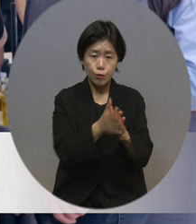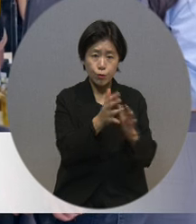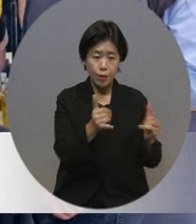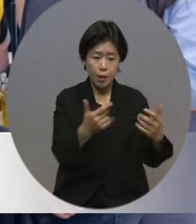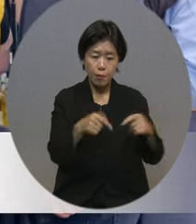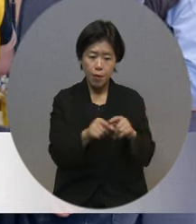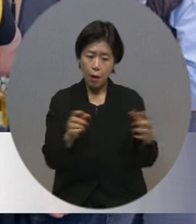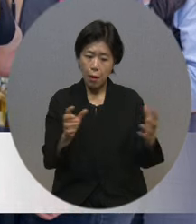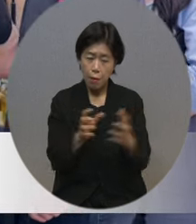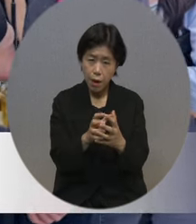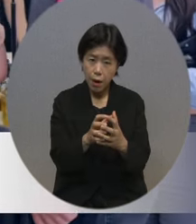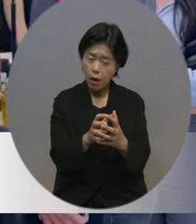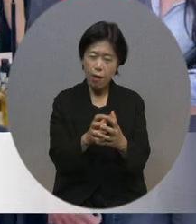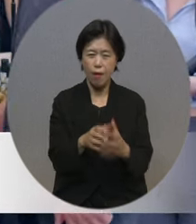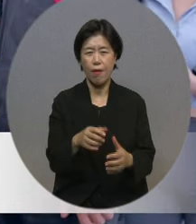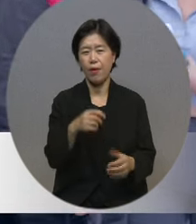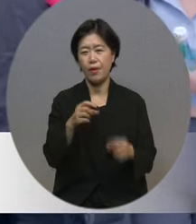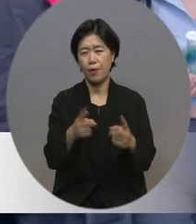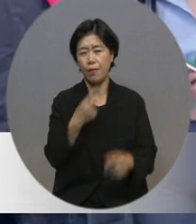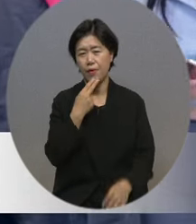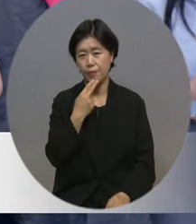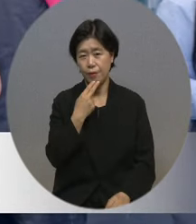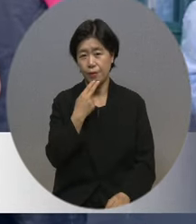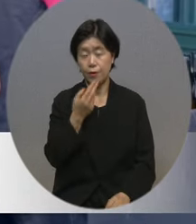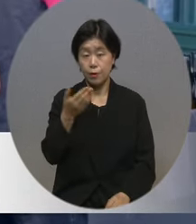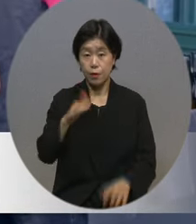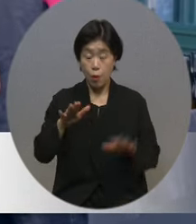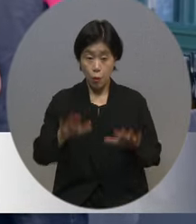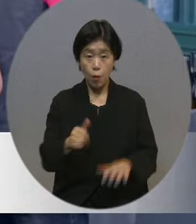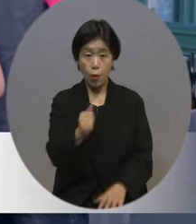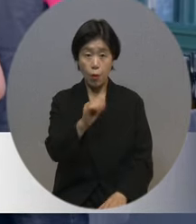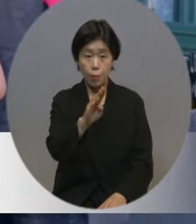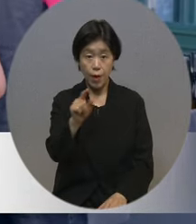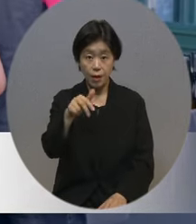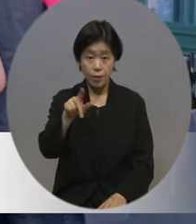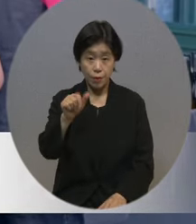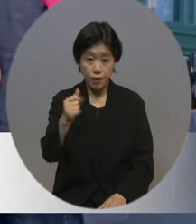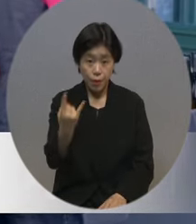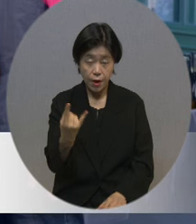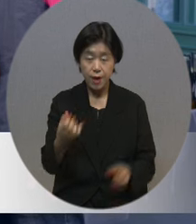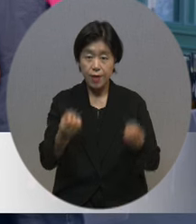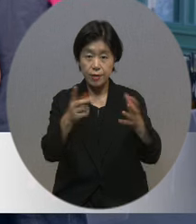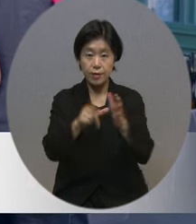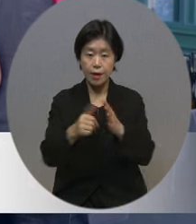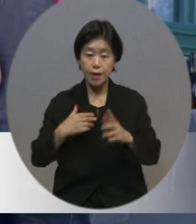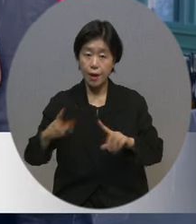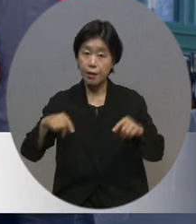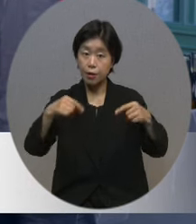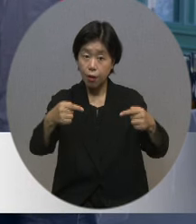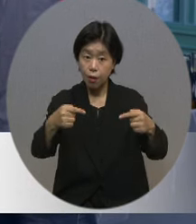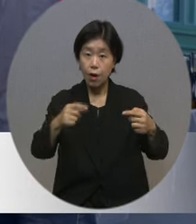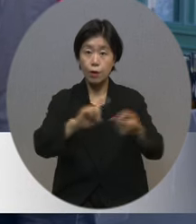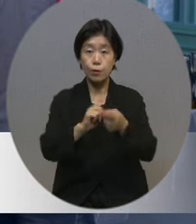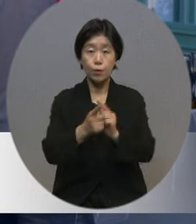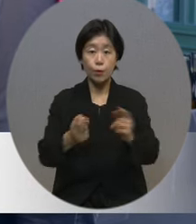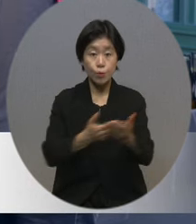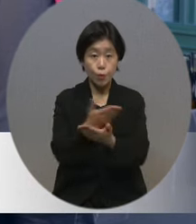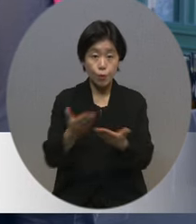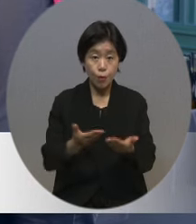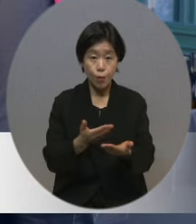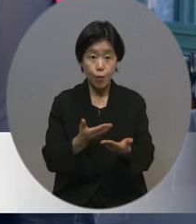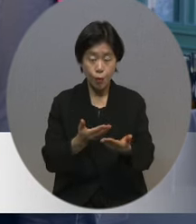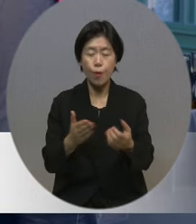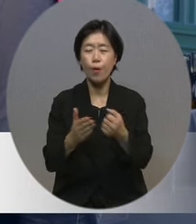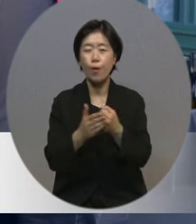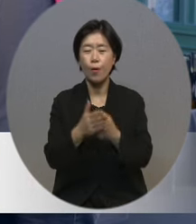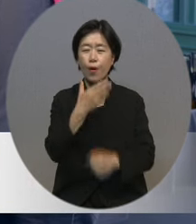많이 소통할 수 있는 기회가 없었는데 오늘 마침 이런 바자회 행사에 같이 참여해서 많은 주민들과 소통도 하고